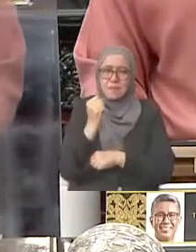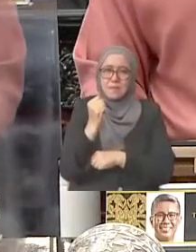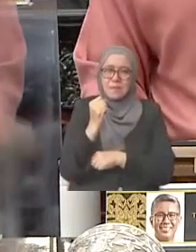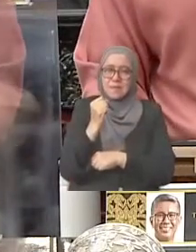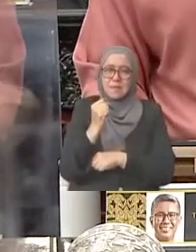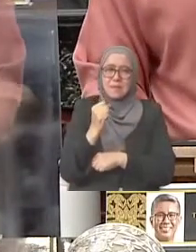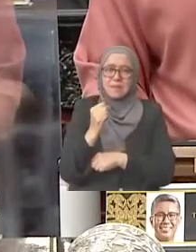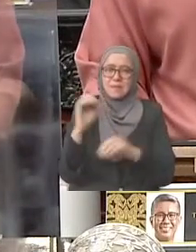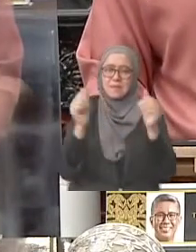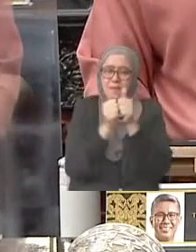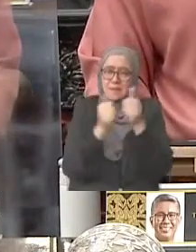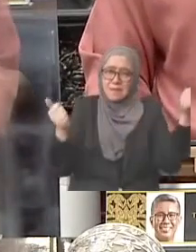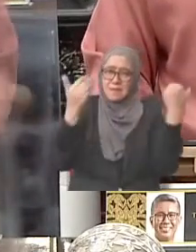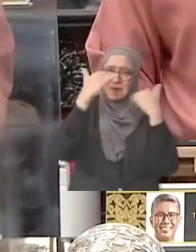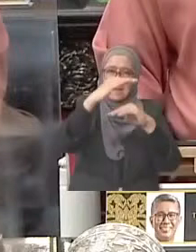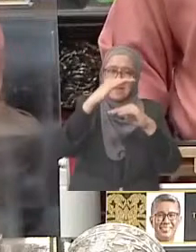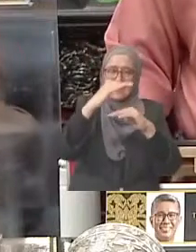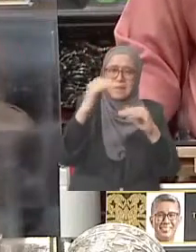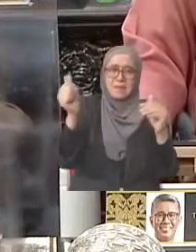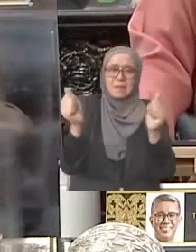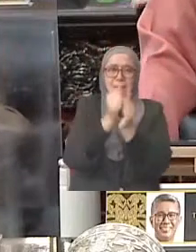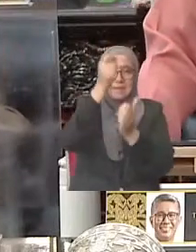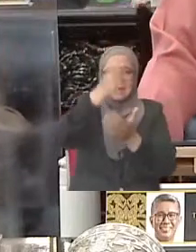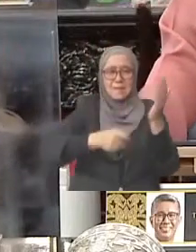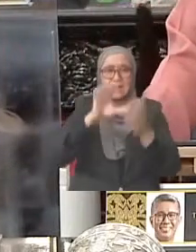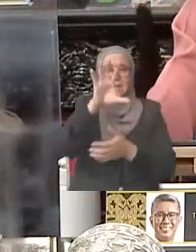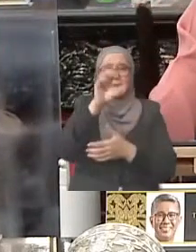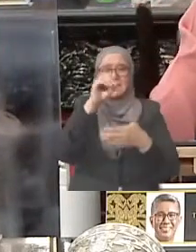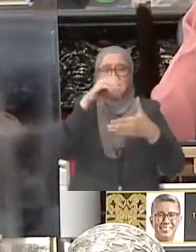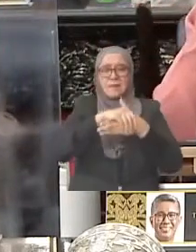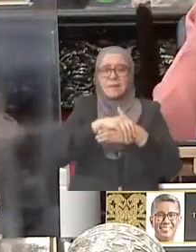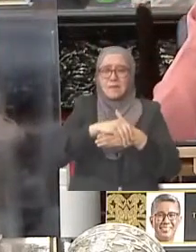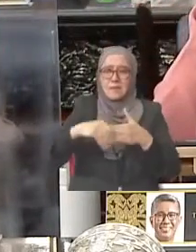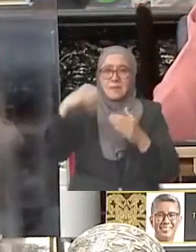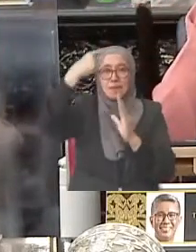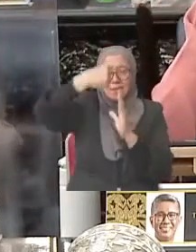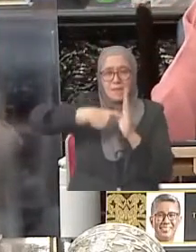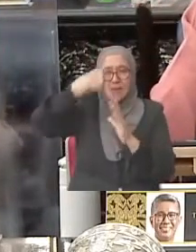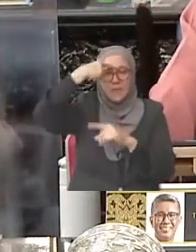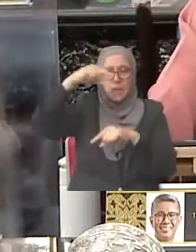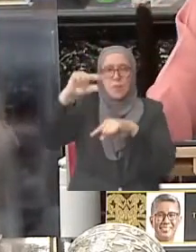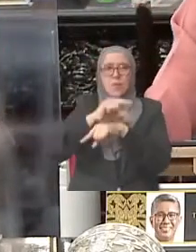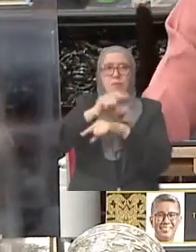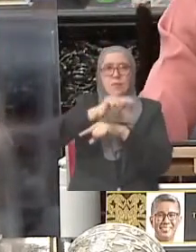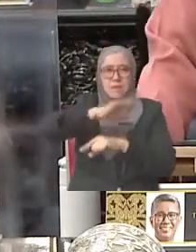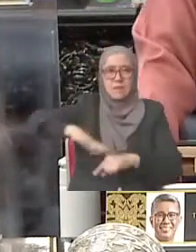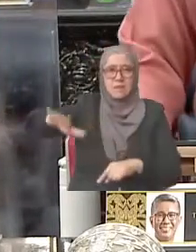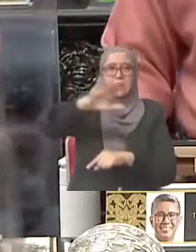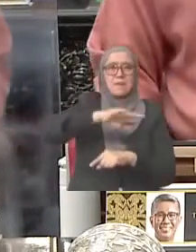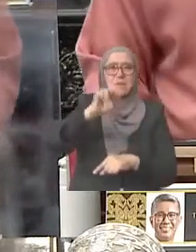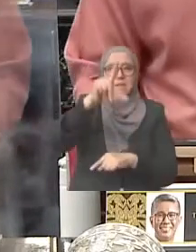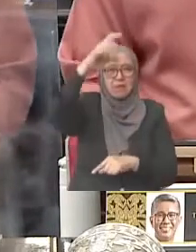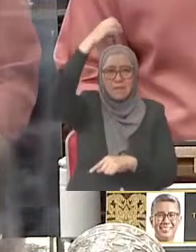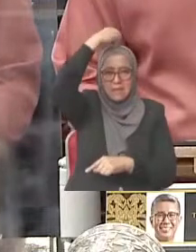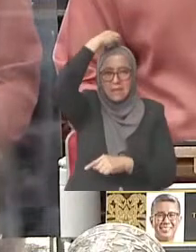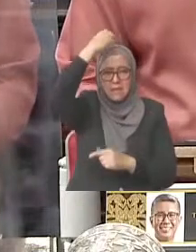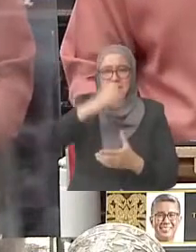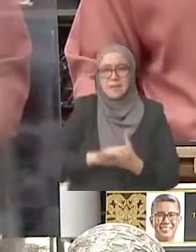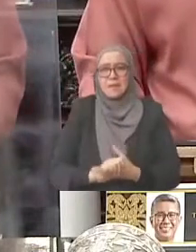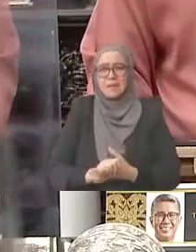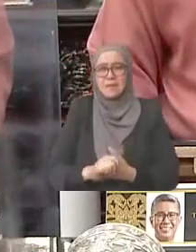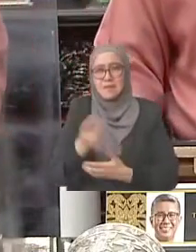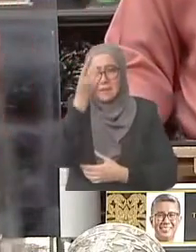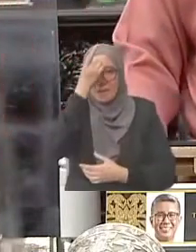Pril tanpa Heart dengan harga 59 untuk pengguna tentang monyet film baplang Hai Datuk jadi